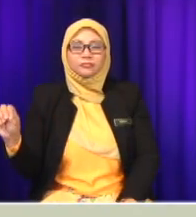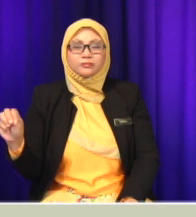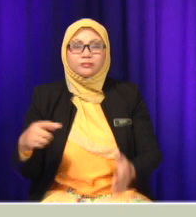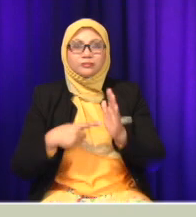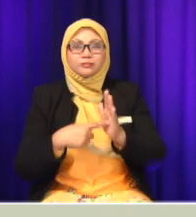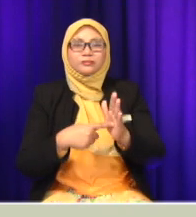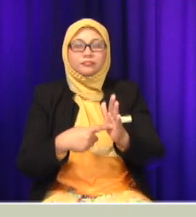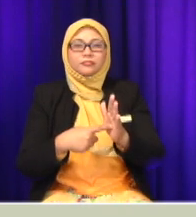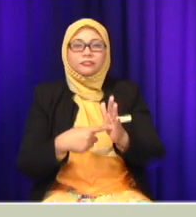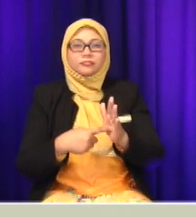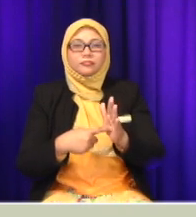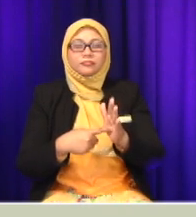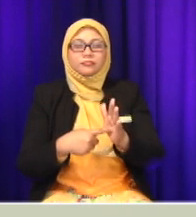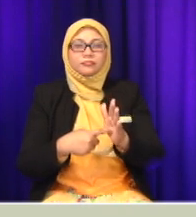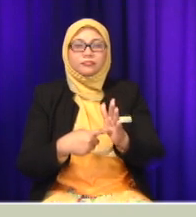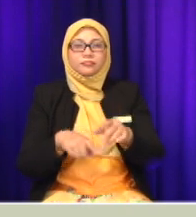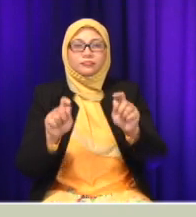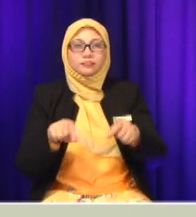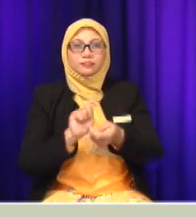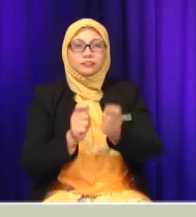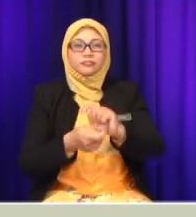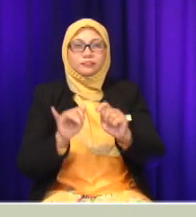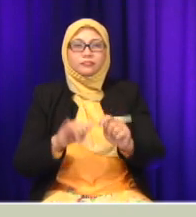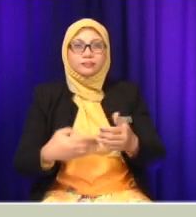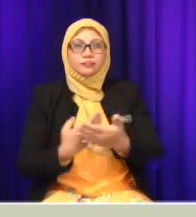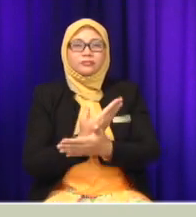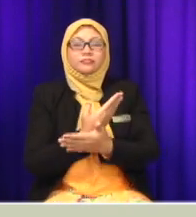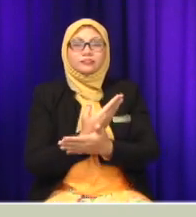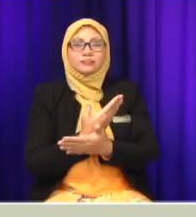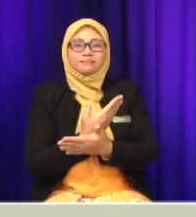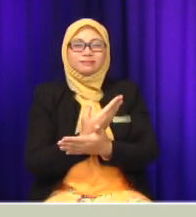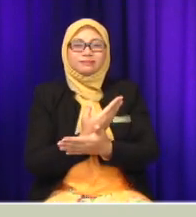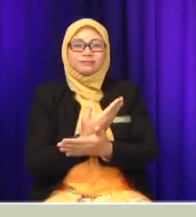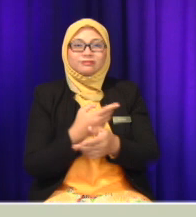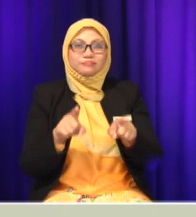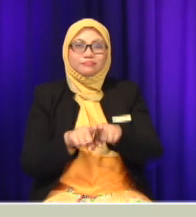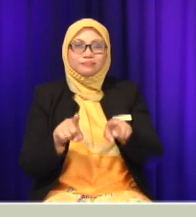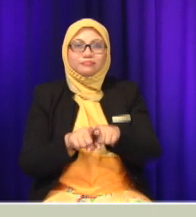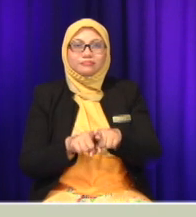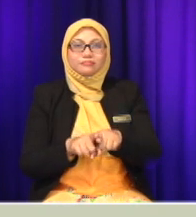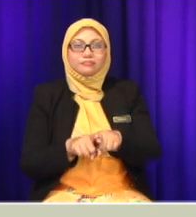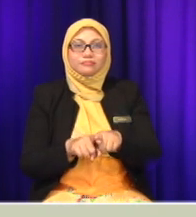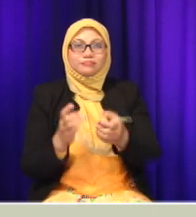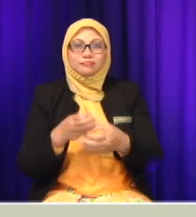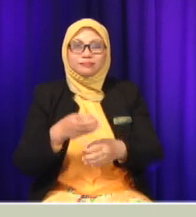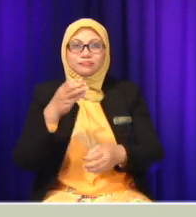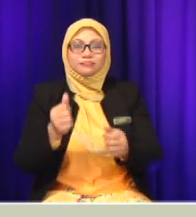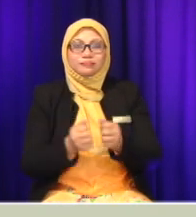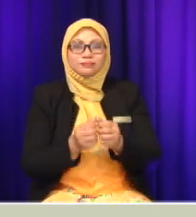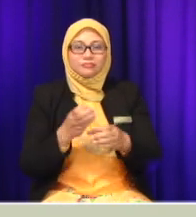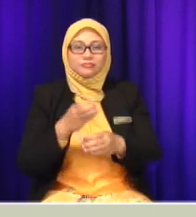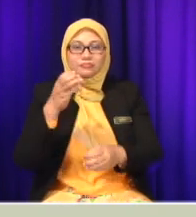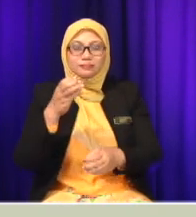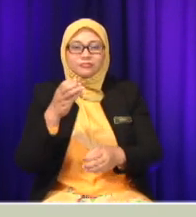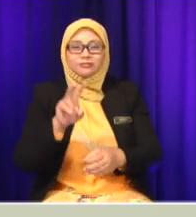omboh perlu diganti dengan yang yang baharu Oke jadi Samalah omboh dengan silinder blok tadi sama dia memang